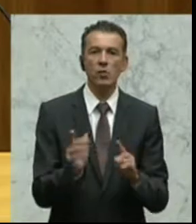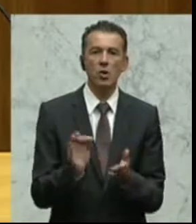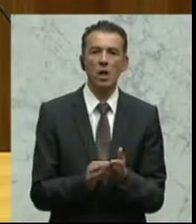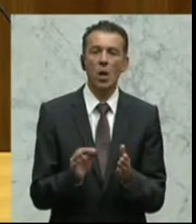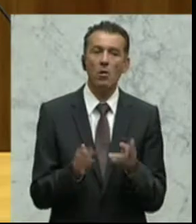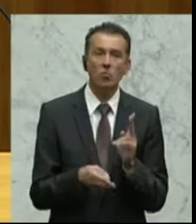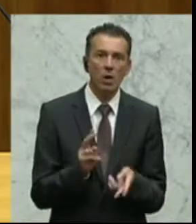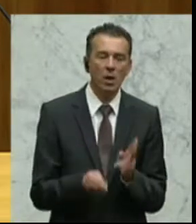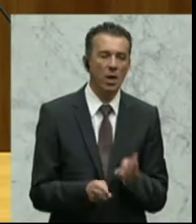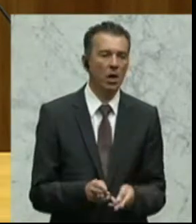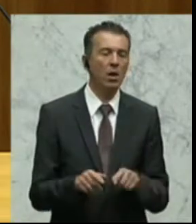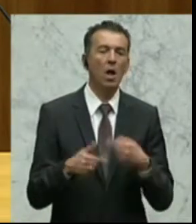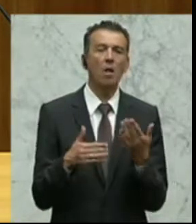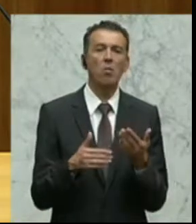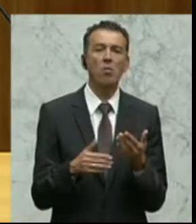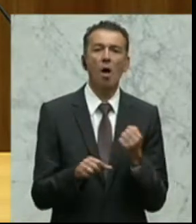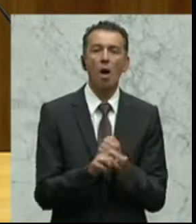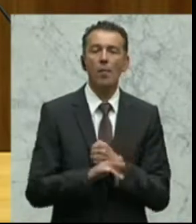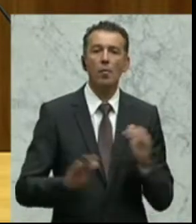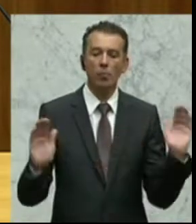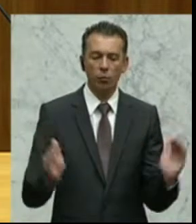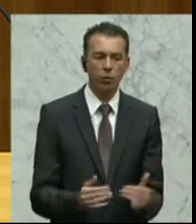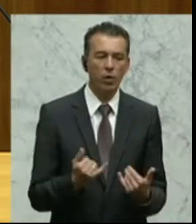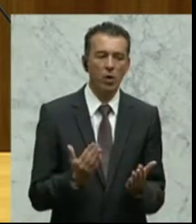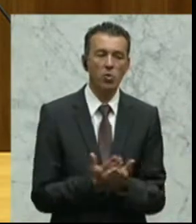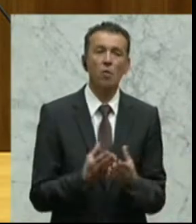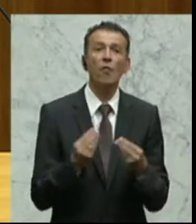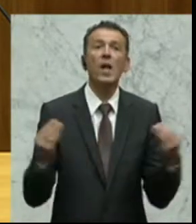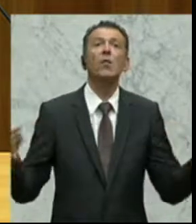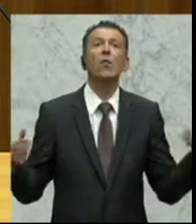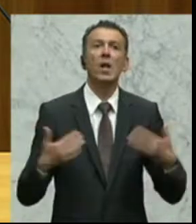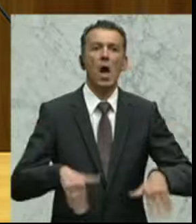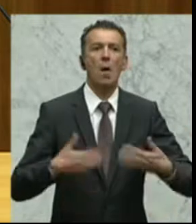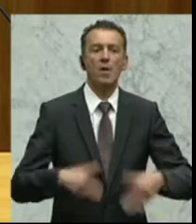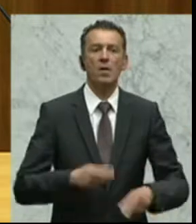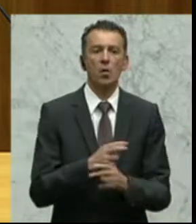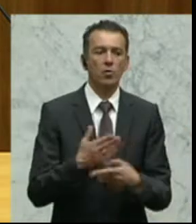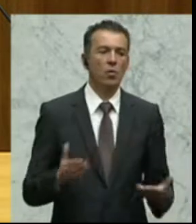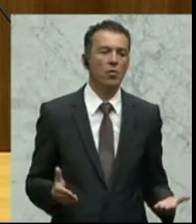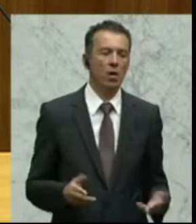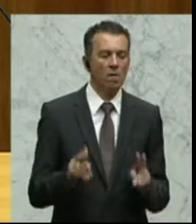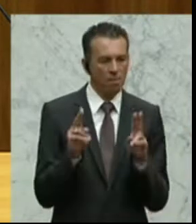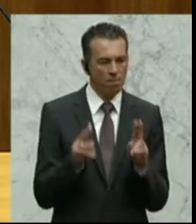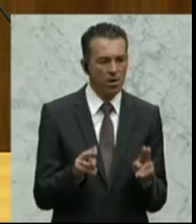Dann gibt es noch weniger Arbeitsplätze. Wir haben jetzt schon viel zu viele Arbeitslose in unserem Land. Das ist wirklich absurd.